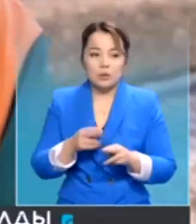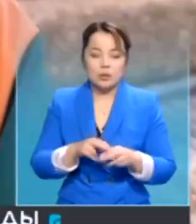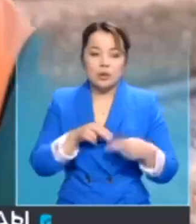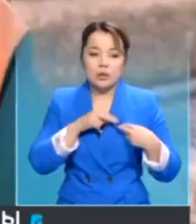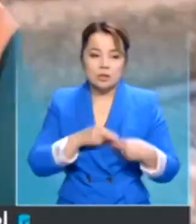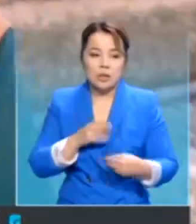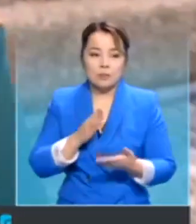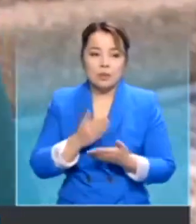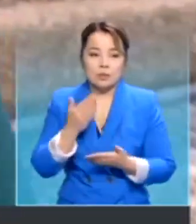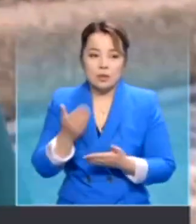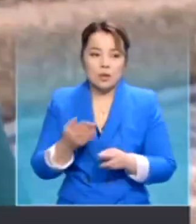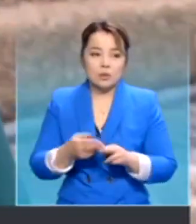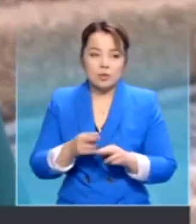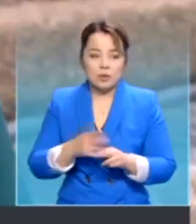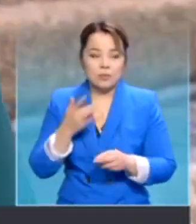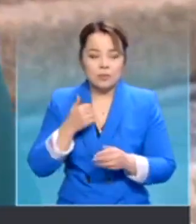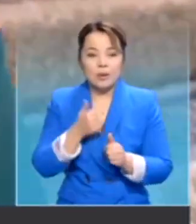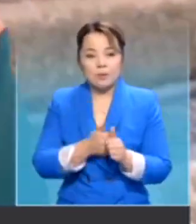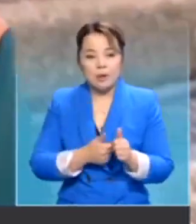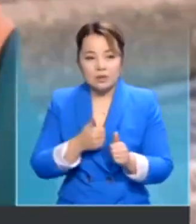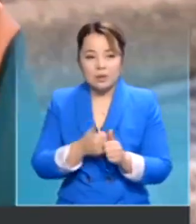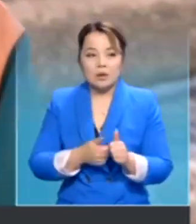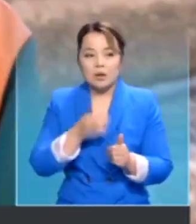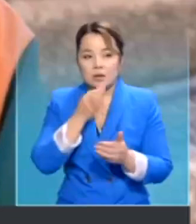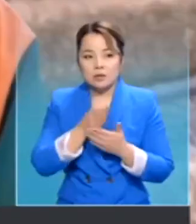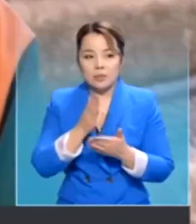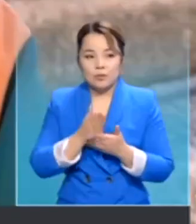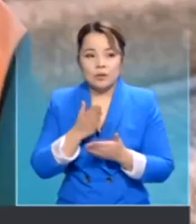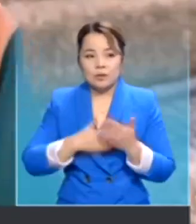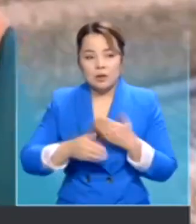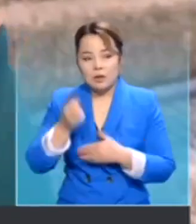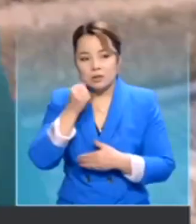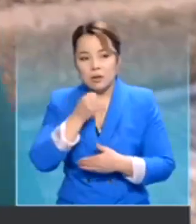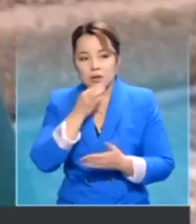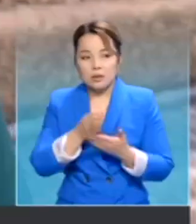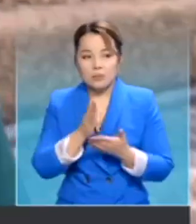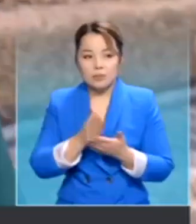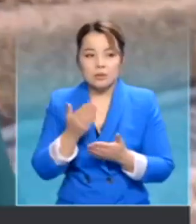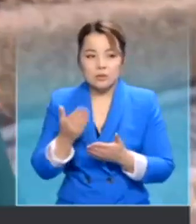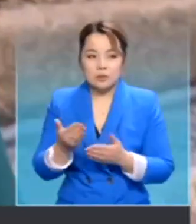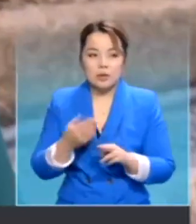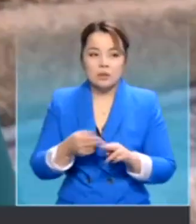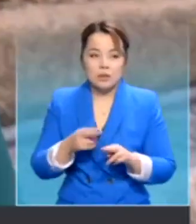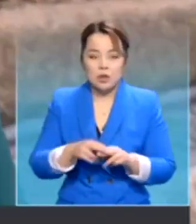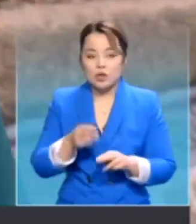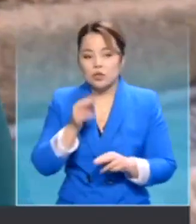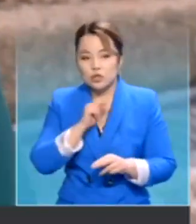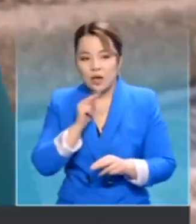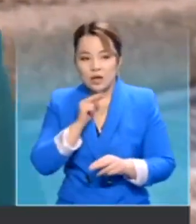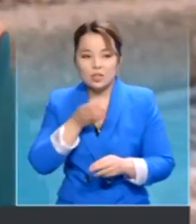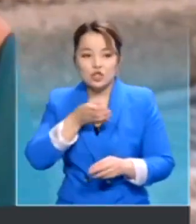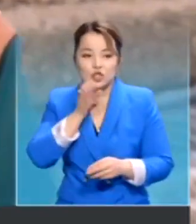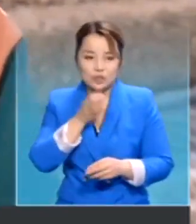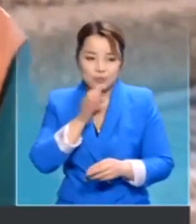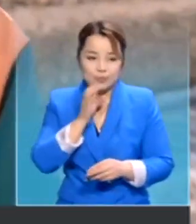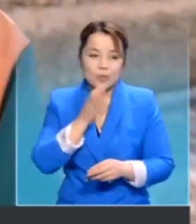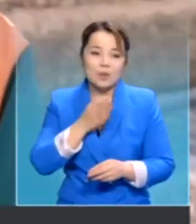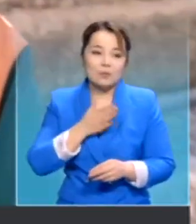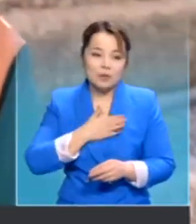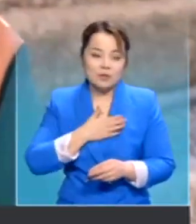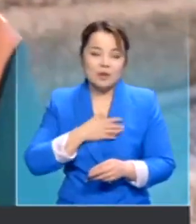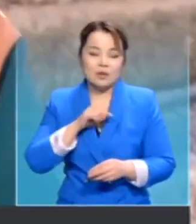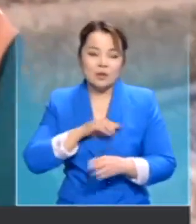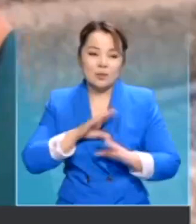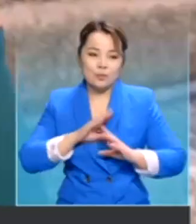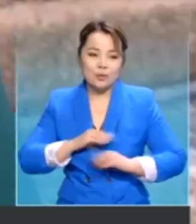етіп жатсыздар деп бізді мақтап қайтаға неғып кетеді әйтеуір. Осы жылы шайларын ішіп бізде